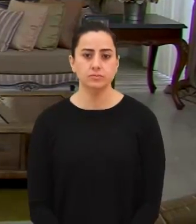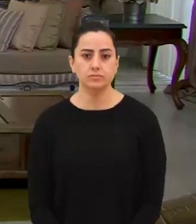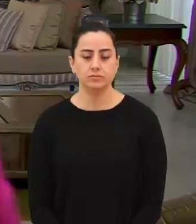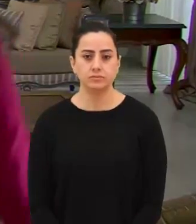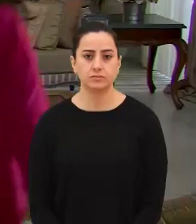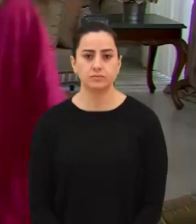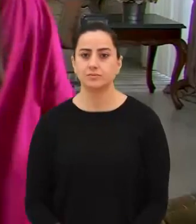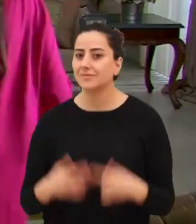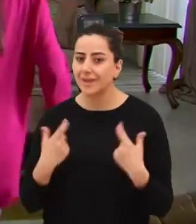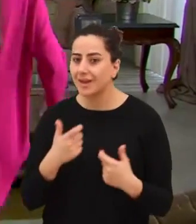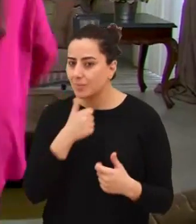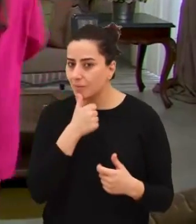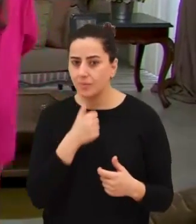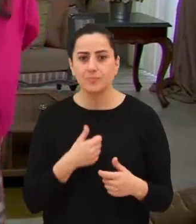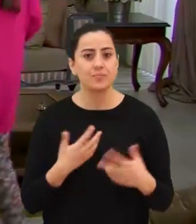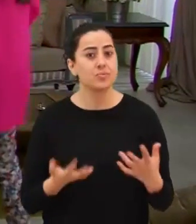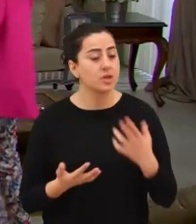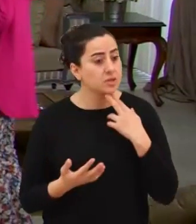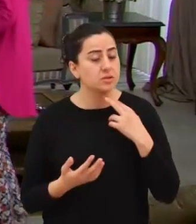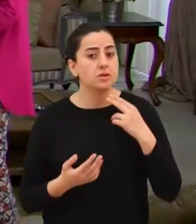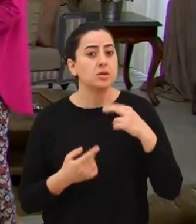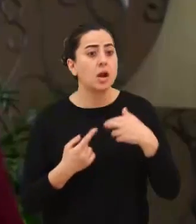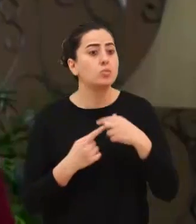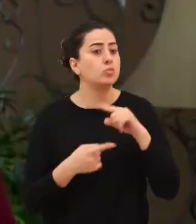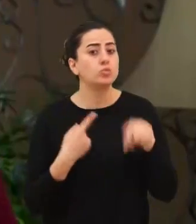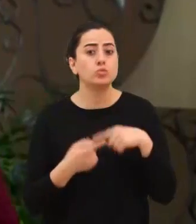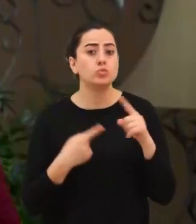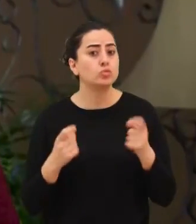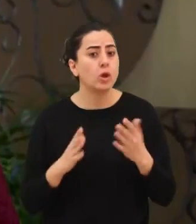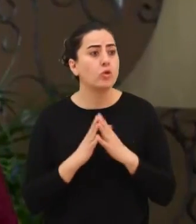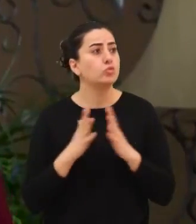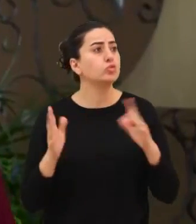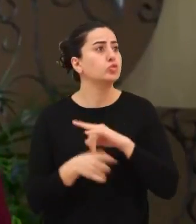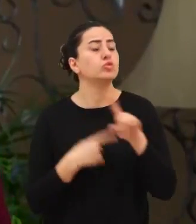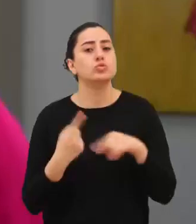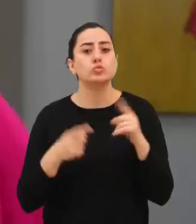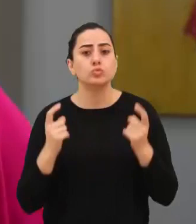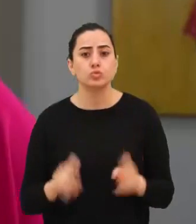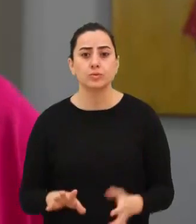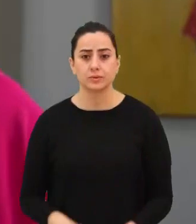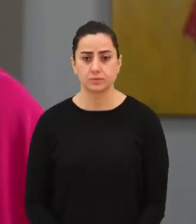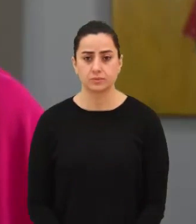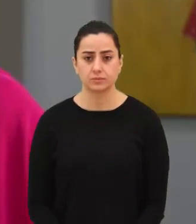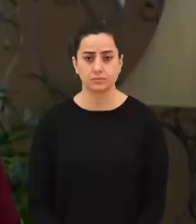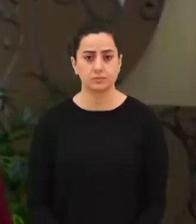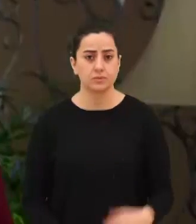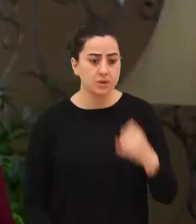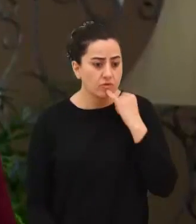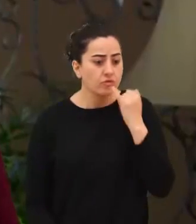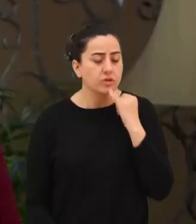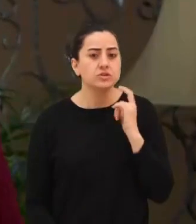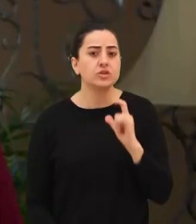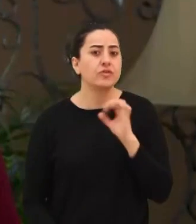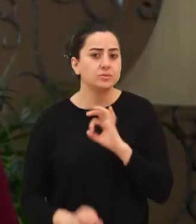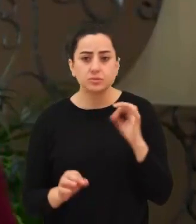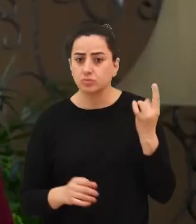efendim. Nereye babacığım? Ya kızım Ramin Bey'i bulamayırım ya. Bir koca evi dolandım bulamadım bu Ramin Bey'i ya. Telefonlara da cevap vermiyor.